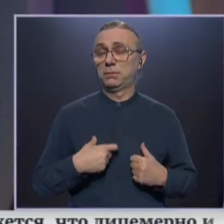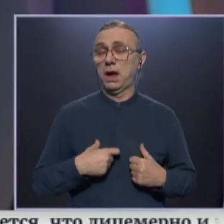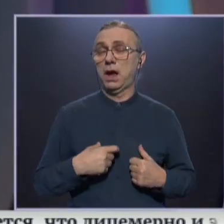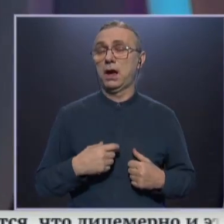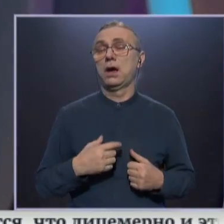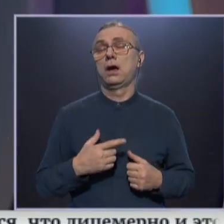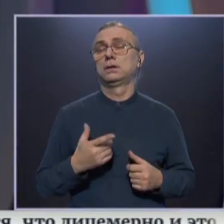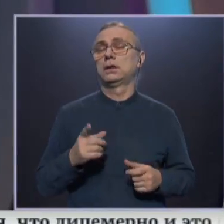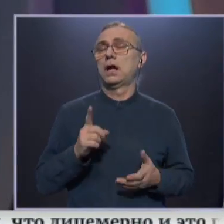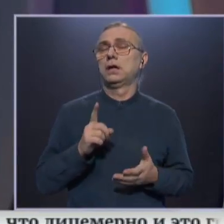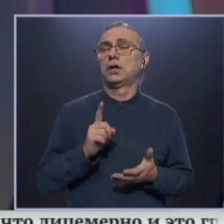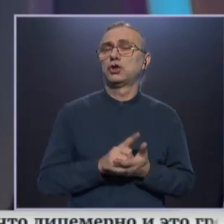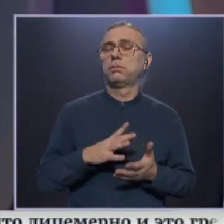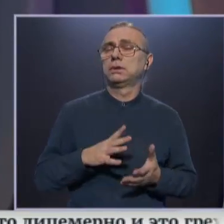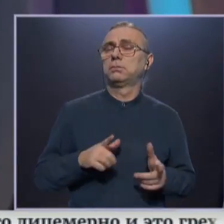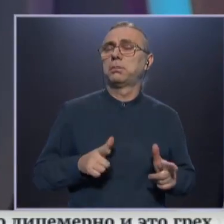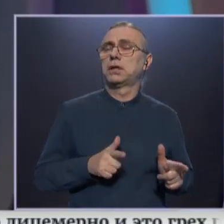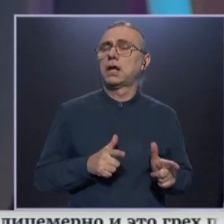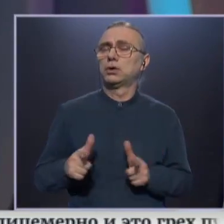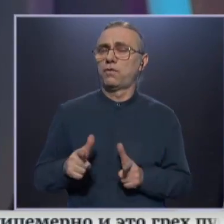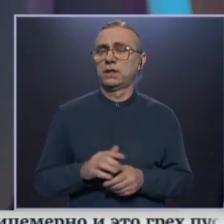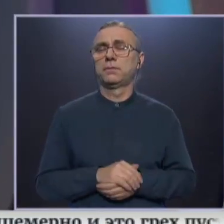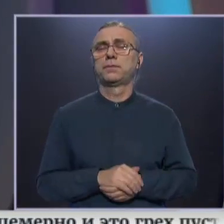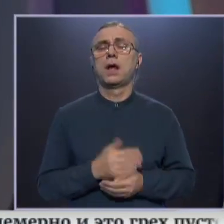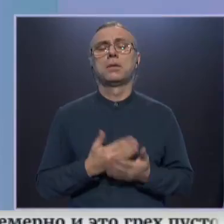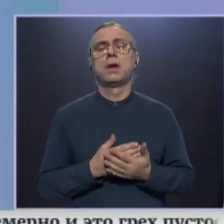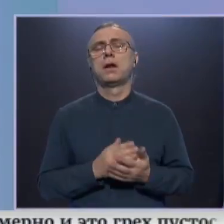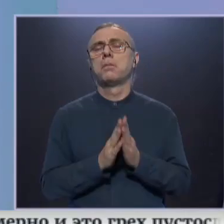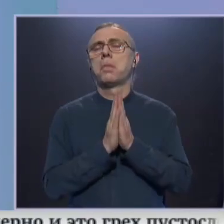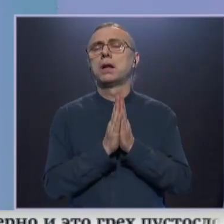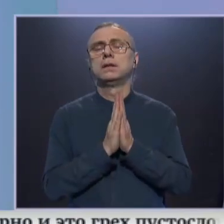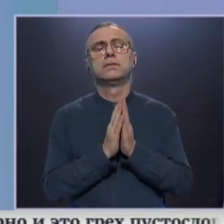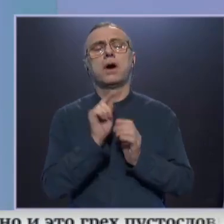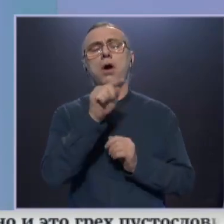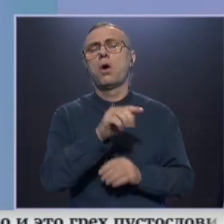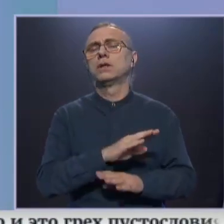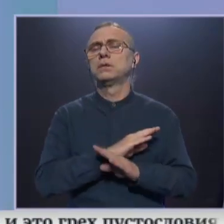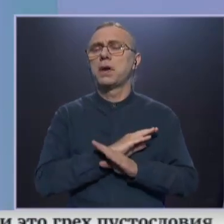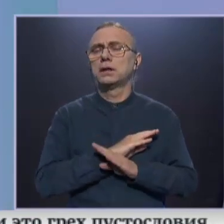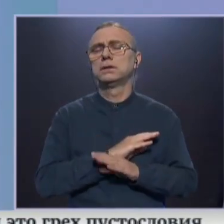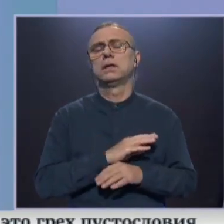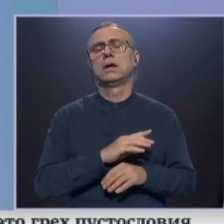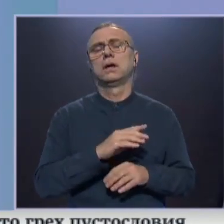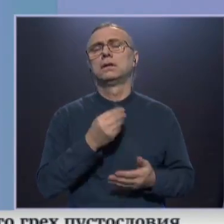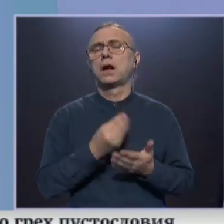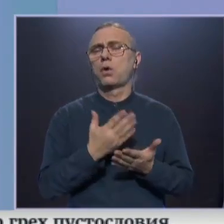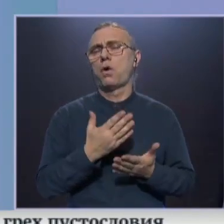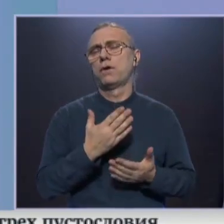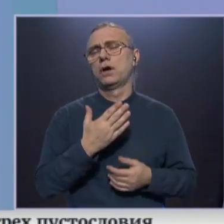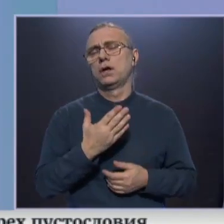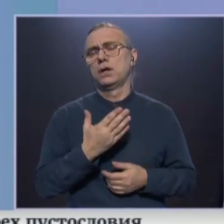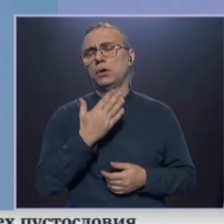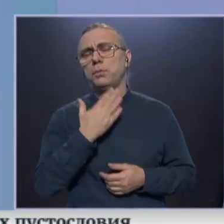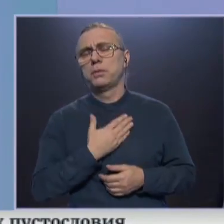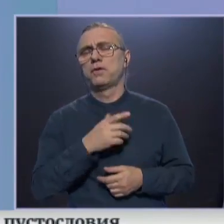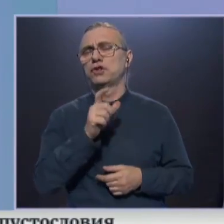А вот для молитвы о смерти близкого, дорогого, любимого человека, чтобы он умер скорее, эта молитва есть не просто личная, а